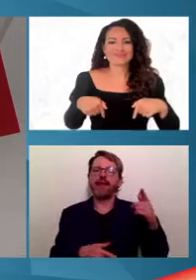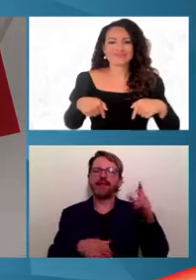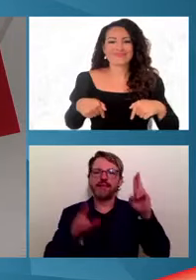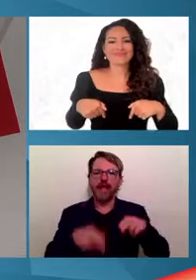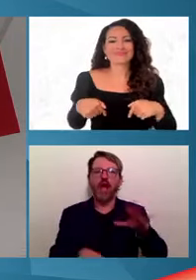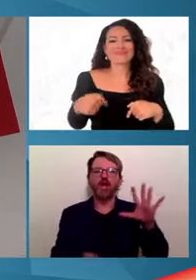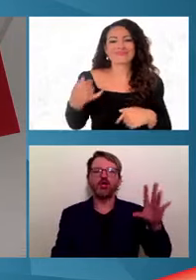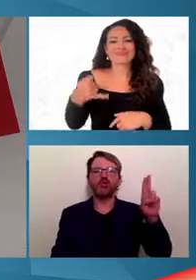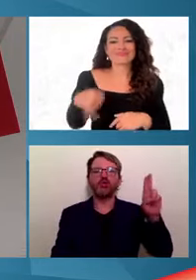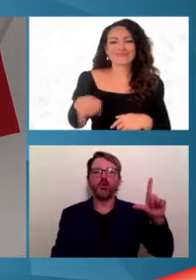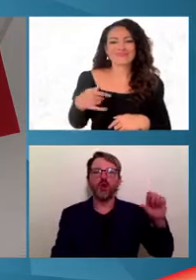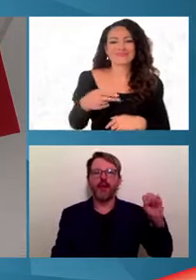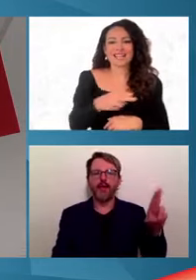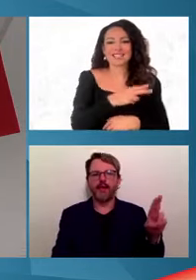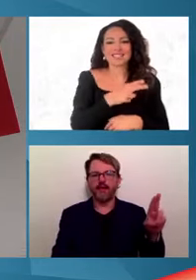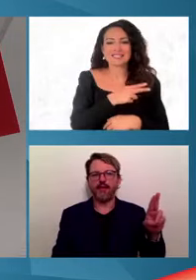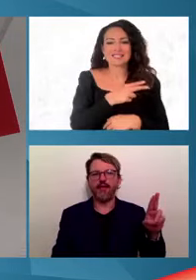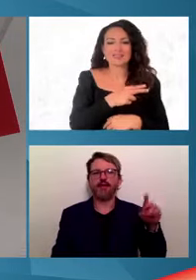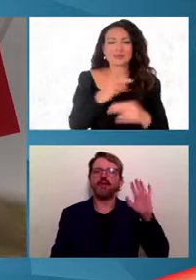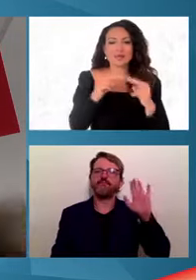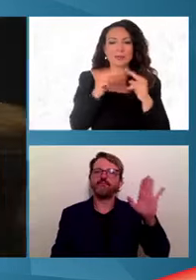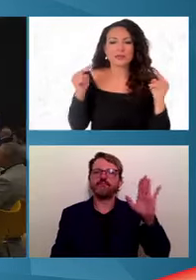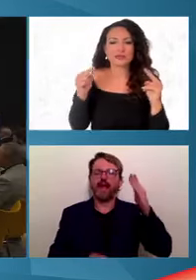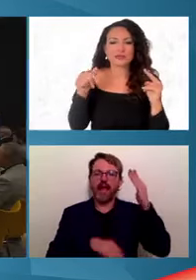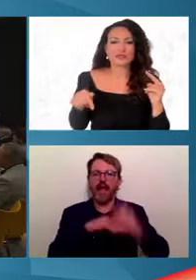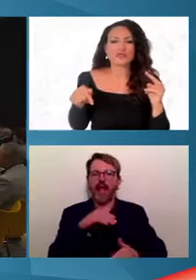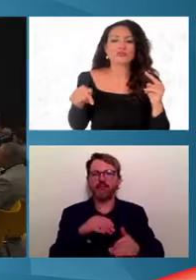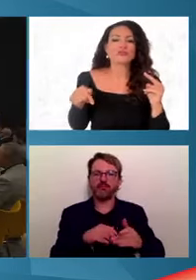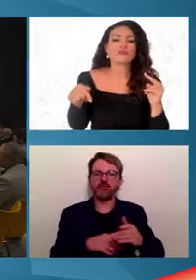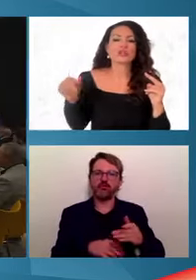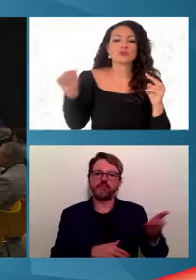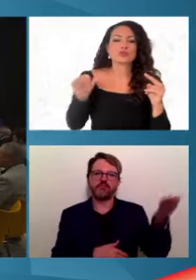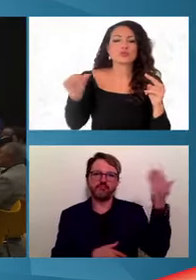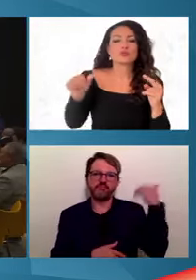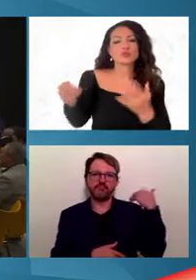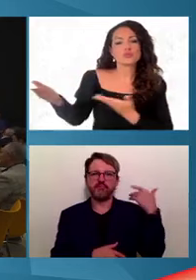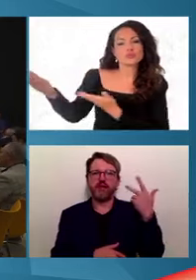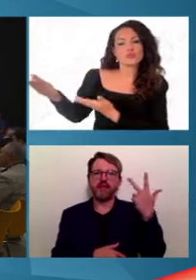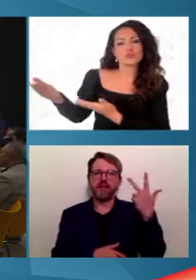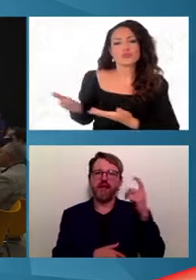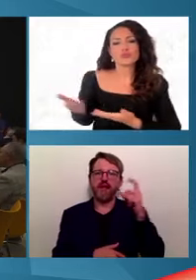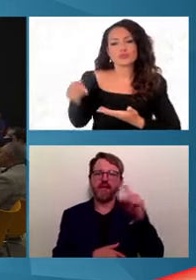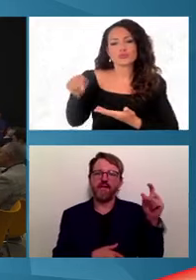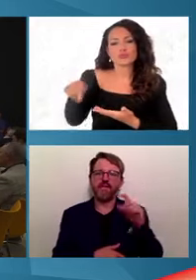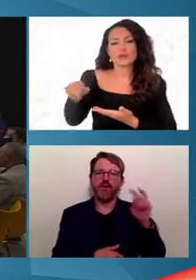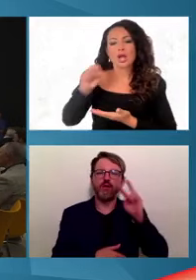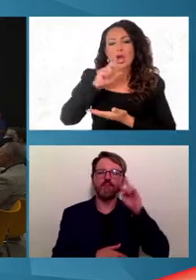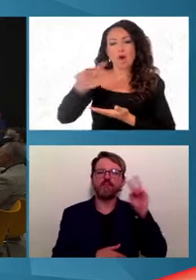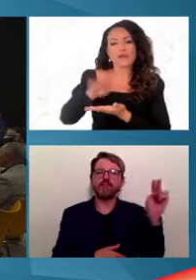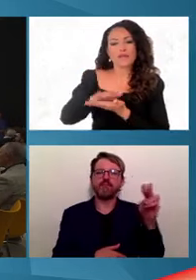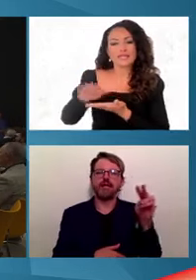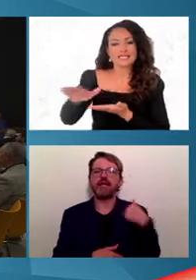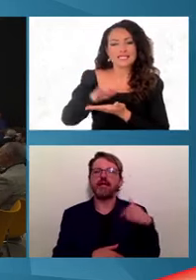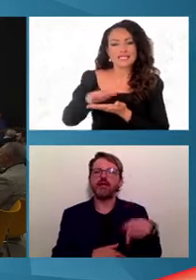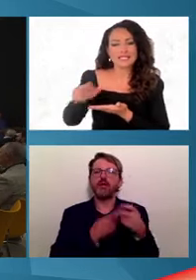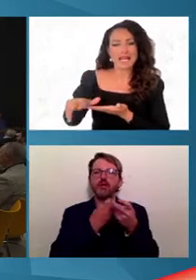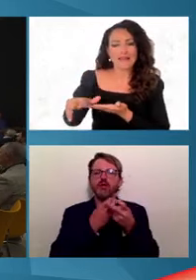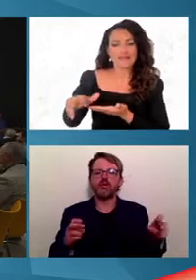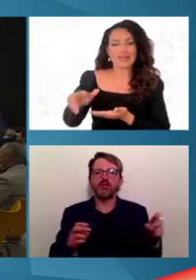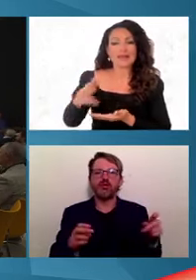bitten. Er hat in seiner Abschlusskonferenz vor 3 Wochen den Blick auf Südtirol als